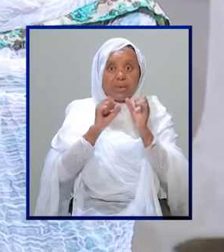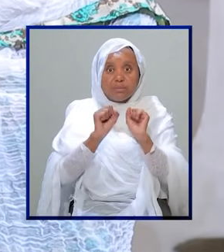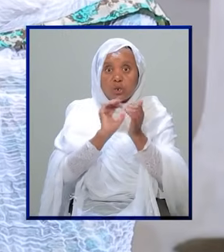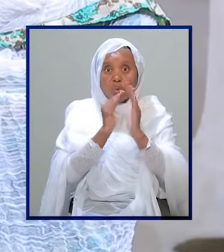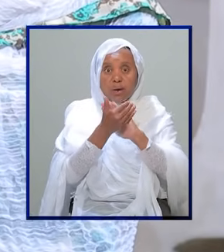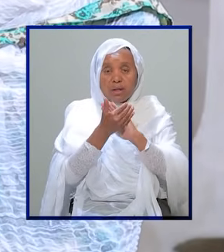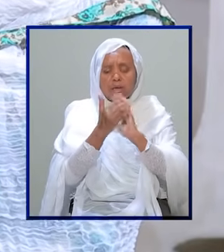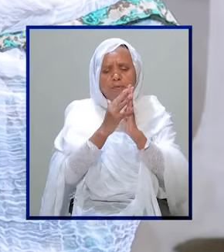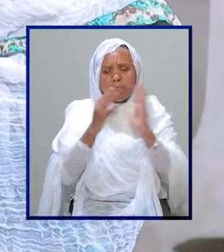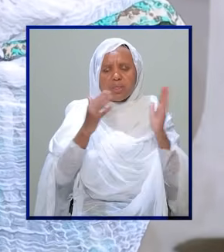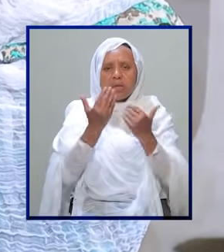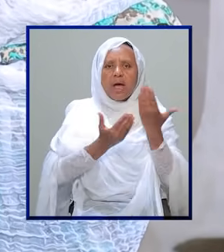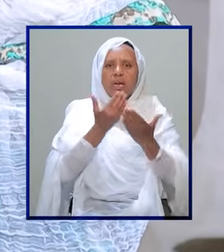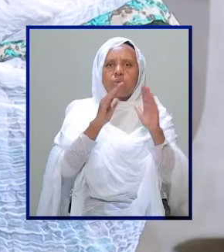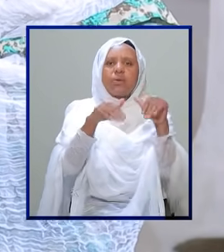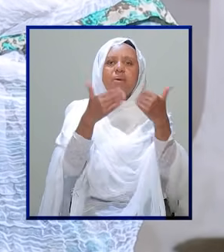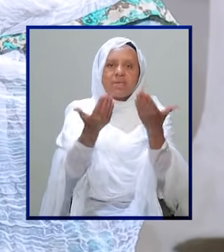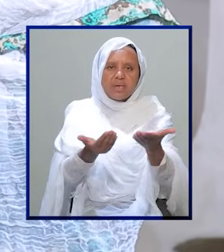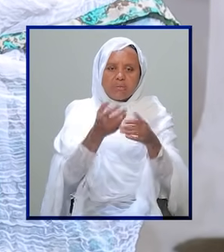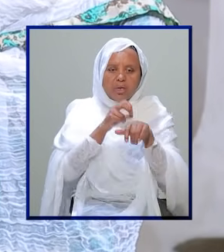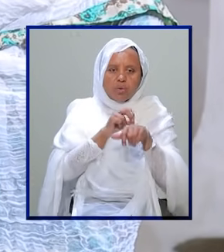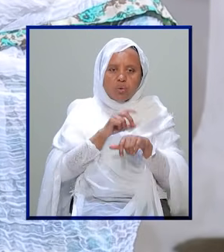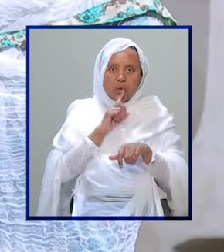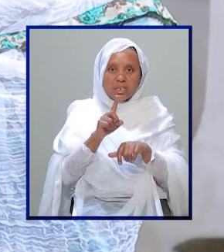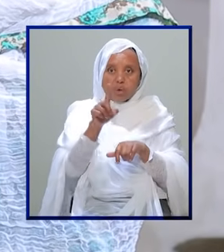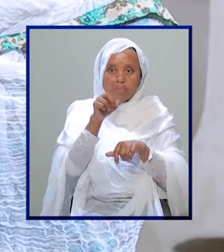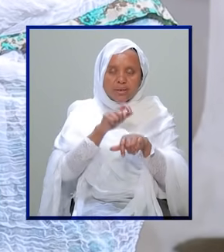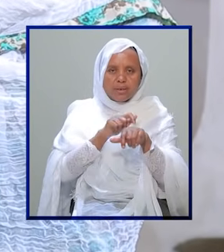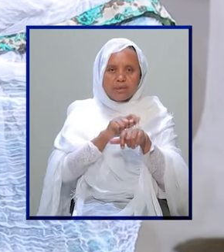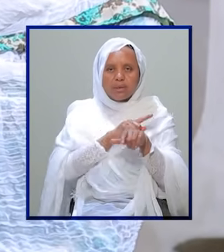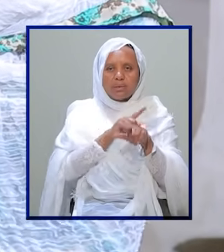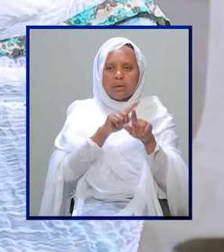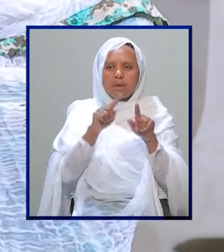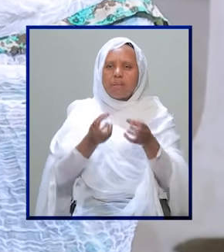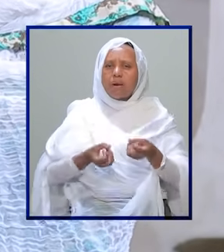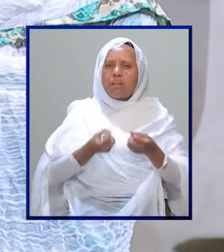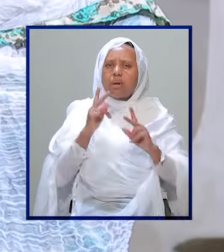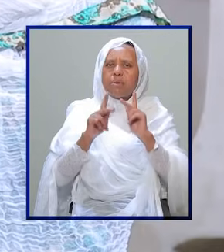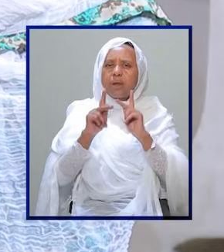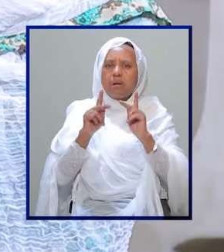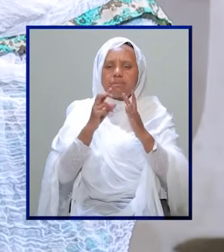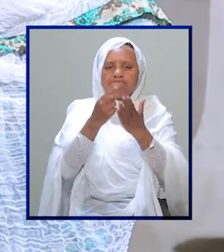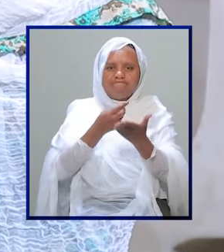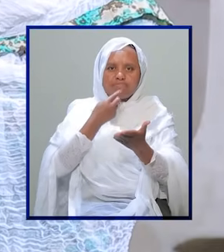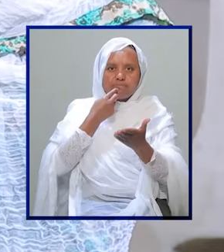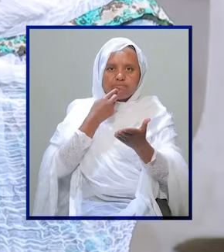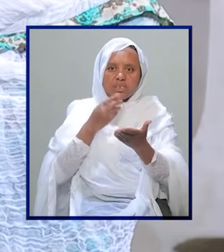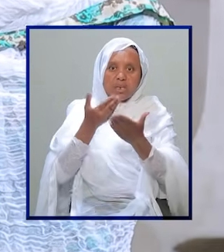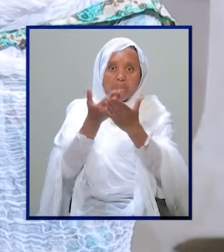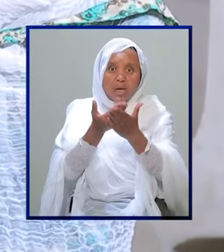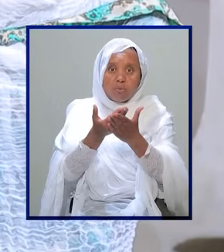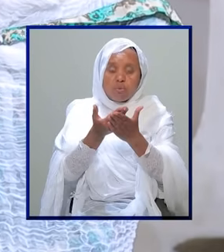መልኩ ሰፊ አገልግሎት የሚሰጥበት ወቅት ነው። በዚህ ጊዜ እንግዲህ ያው በርካታ ምእመናን ወደ ስጋ ወደሙ